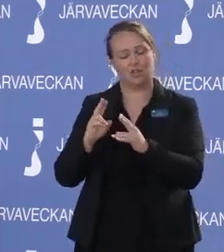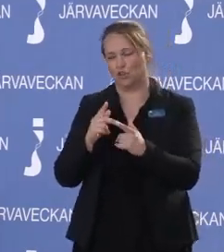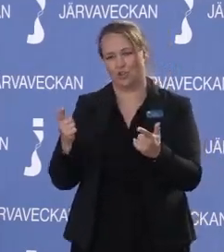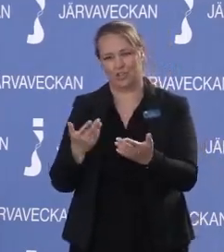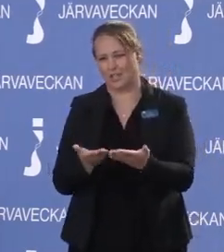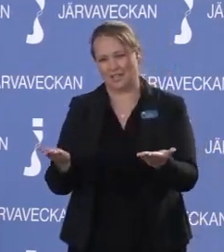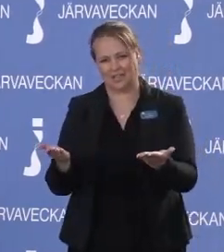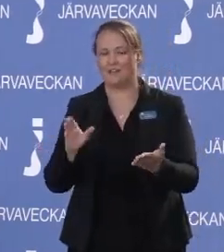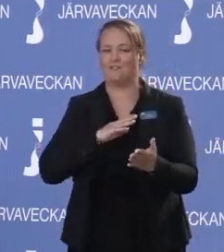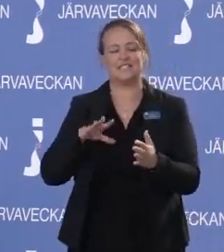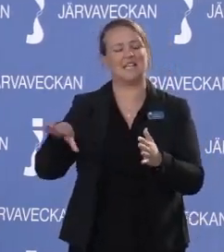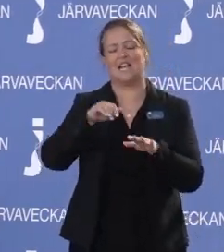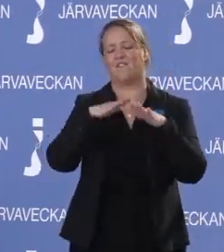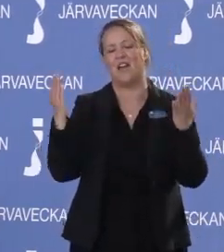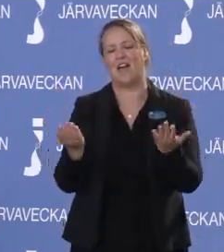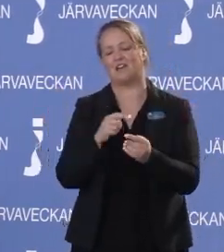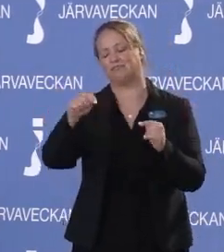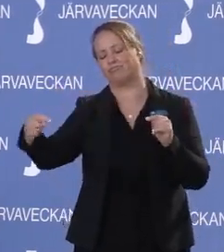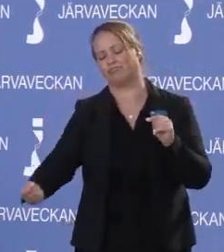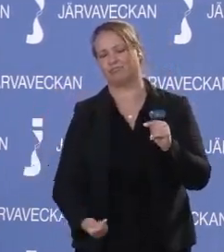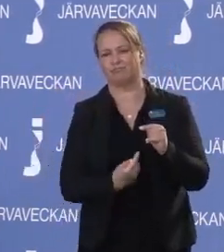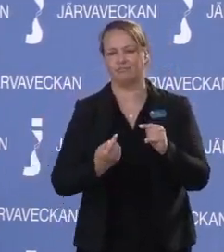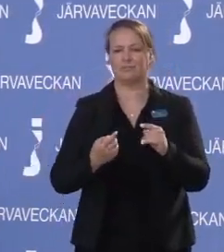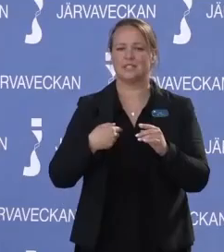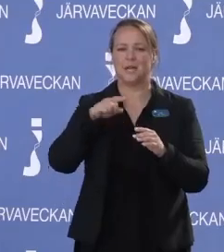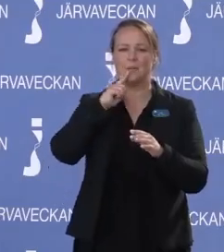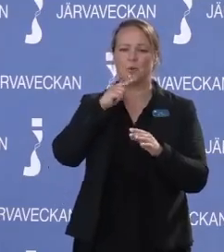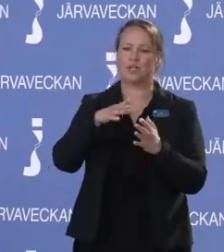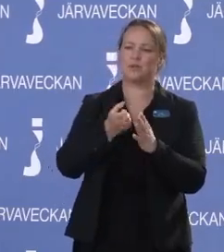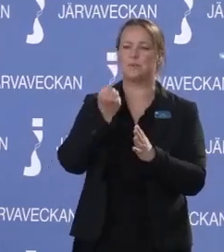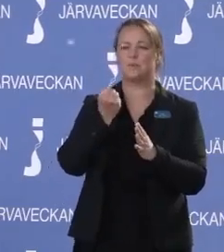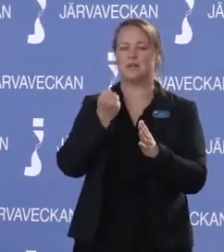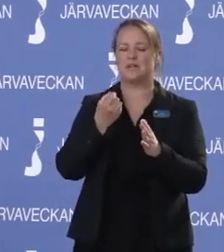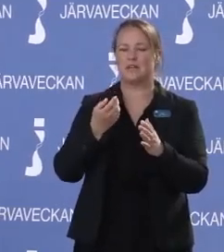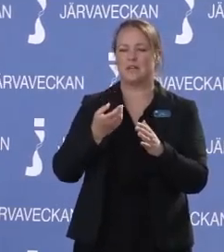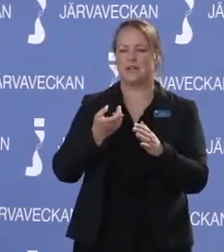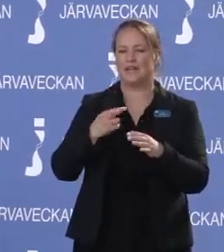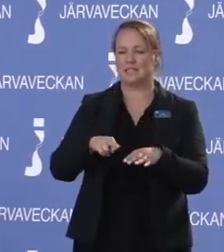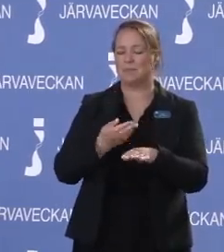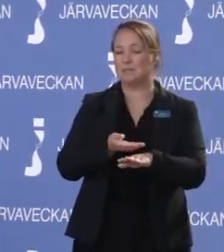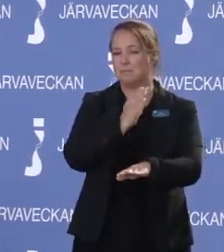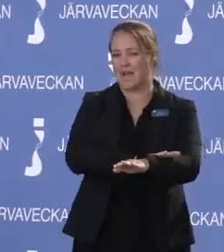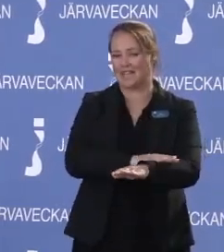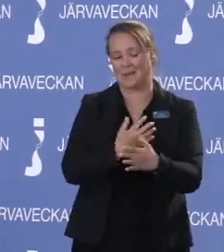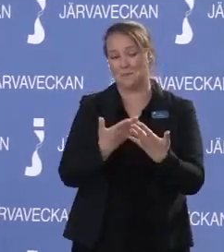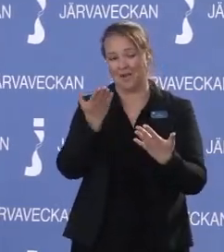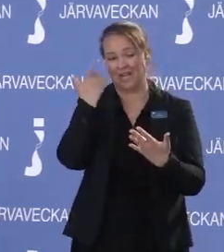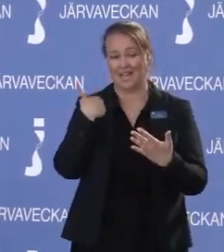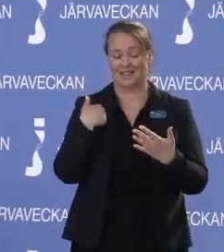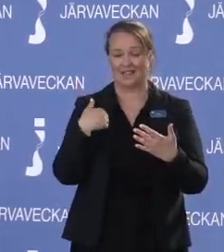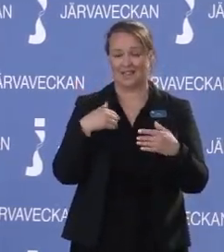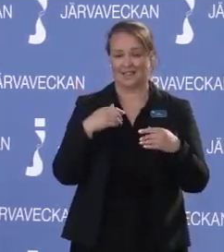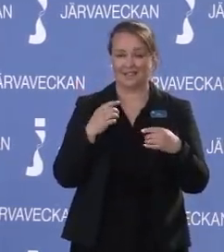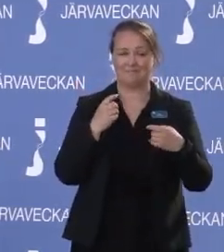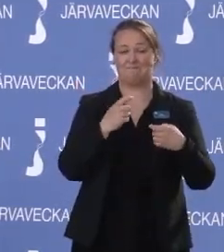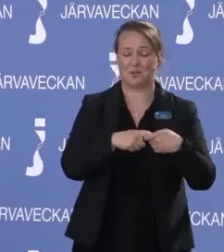det existerar i hela världen. Jag brukar dra exemplet med Spanien. Många svenskar kan relatera till det. Det är, vad är det,